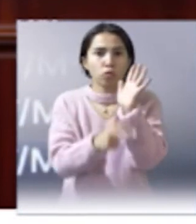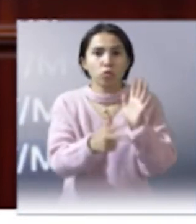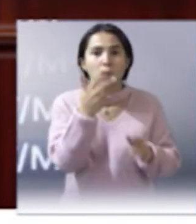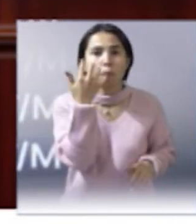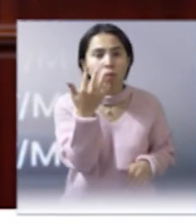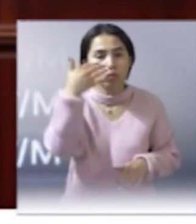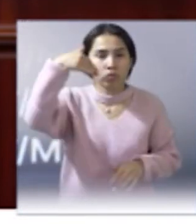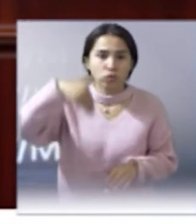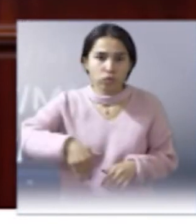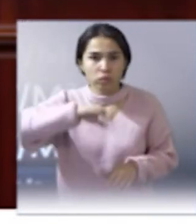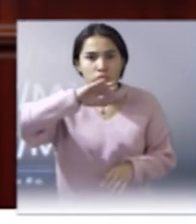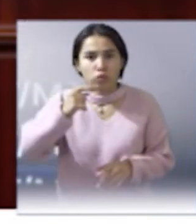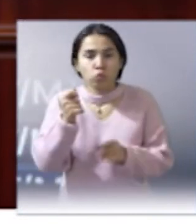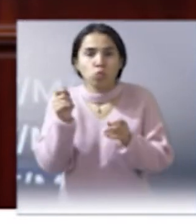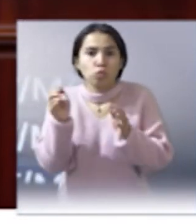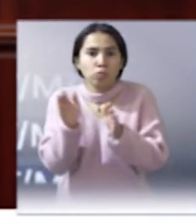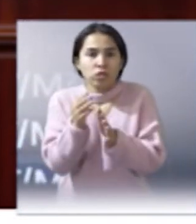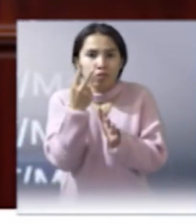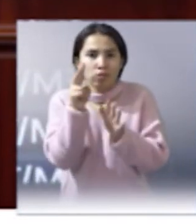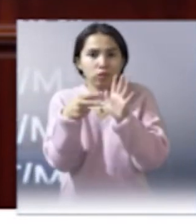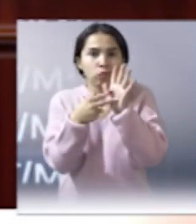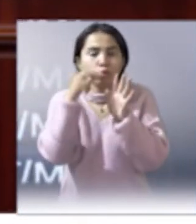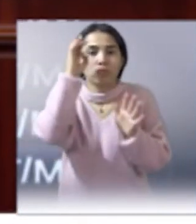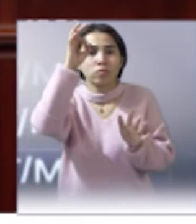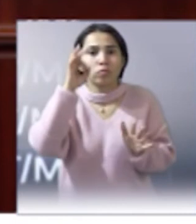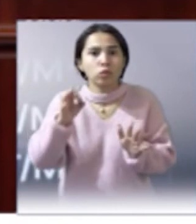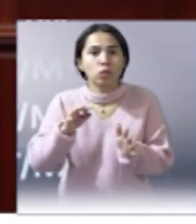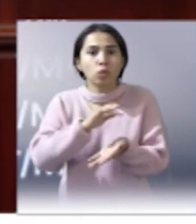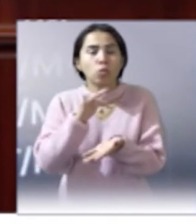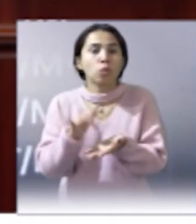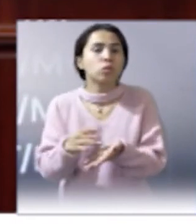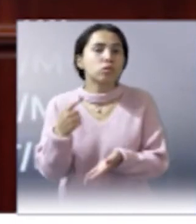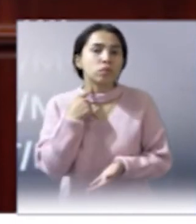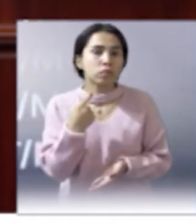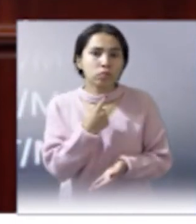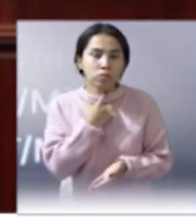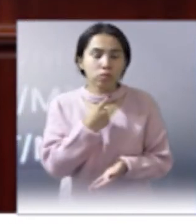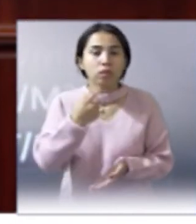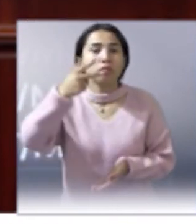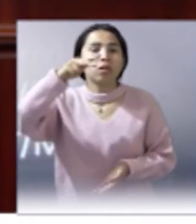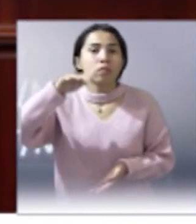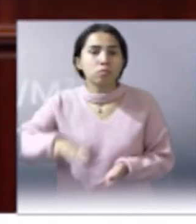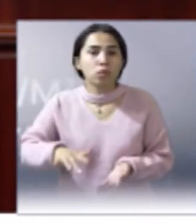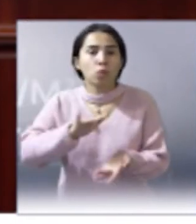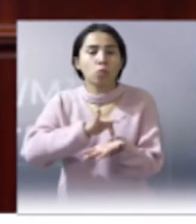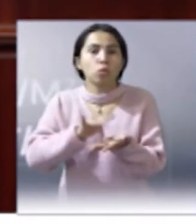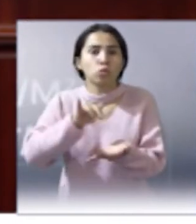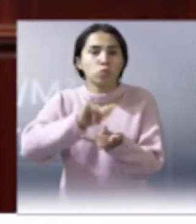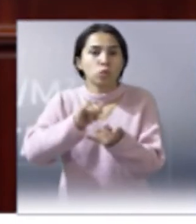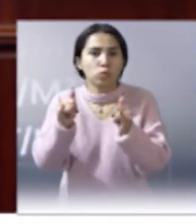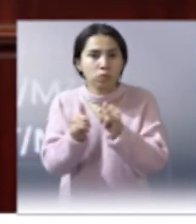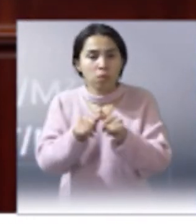и поднять общий уровень благосостояния населения. Это посодействует созданию сельхозкооперативов на местах. В следующем году мы